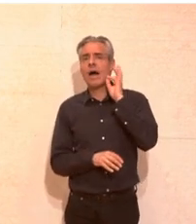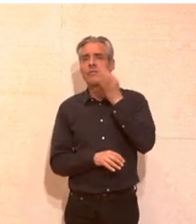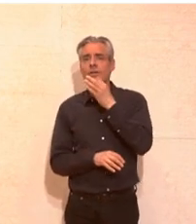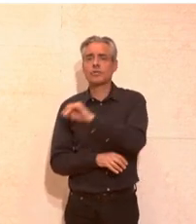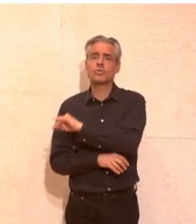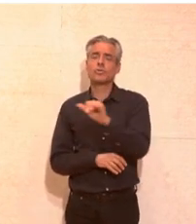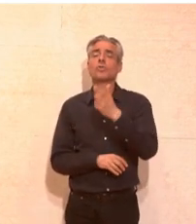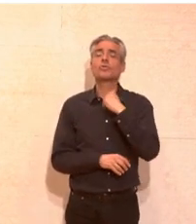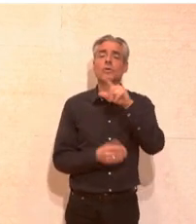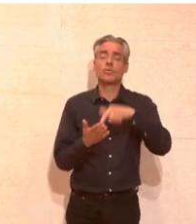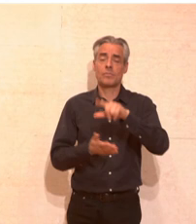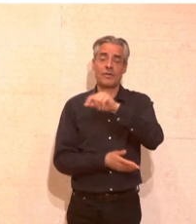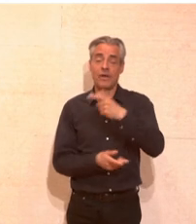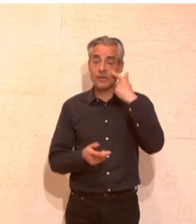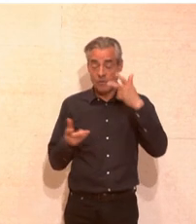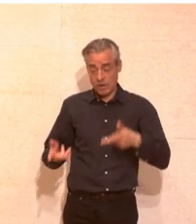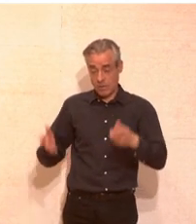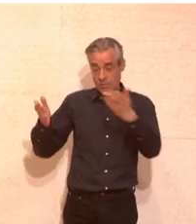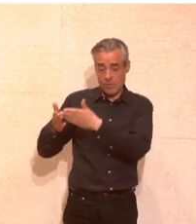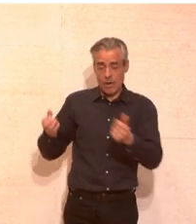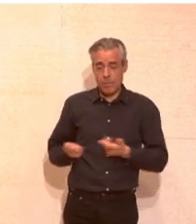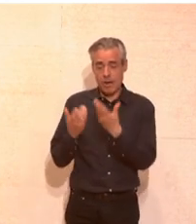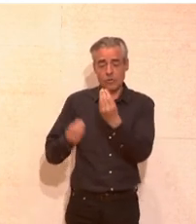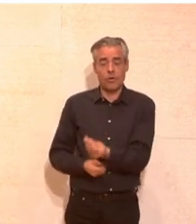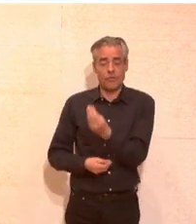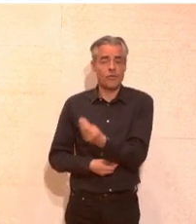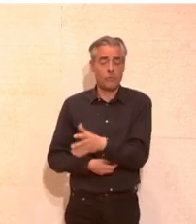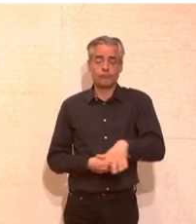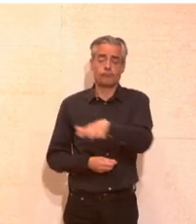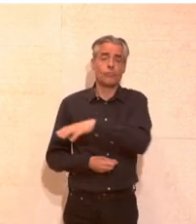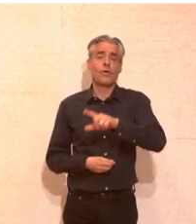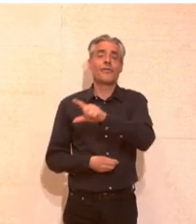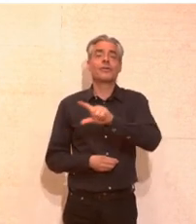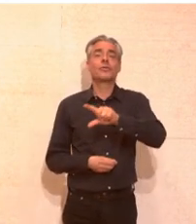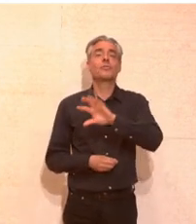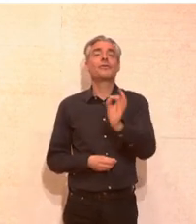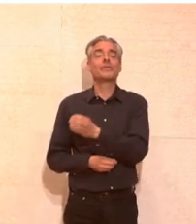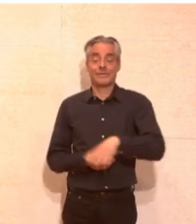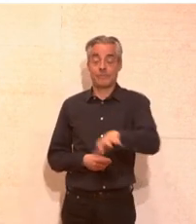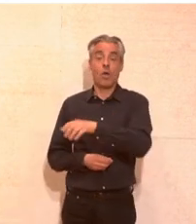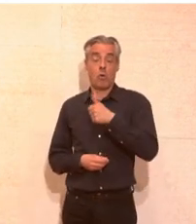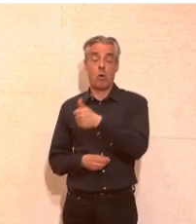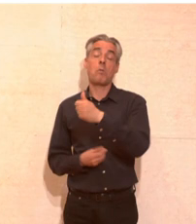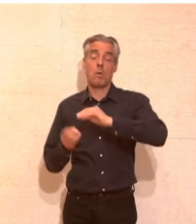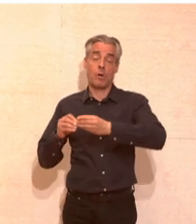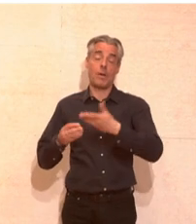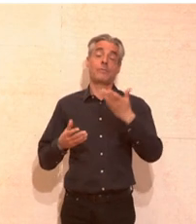2020. Et ce que vous allez voir ici, c'est que beaucoup d'enfants, donc 22% d'entre eux, avaient des